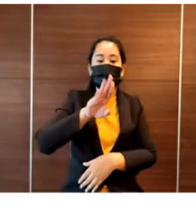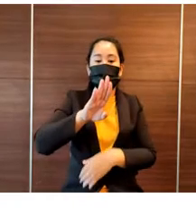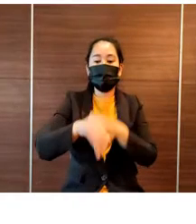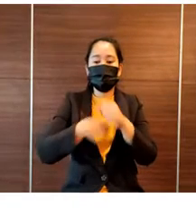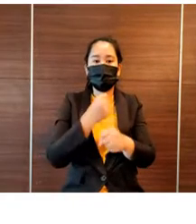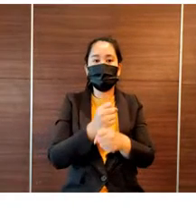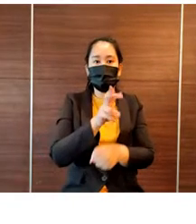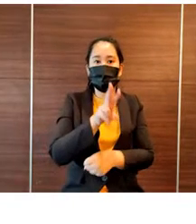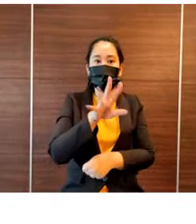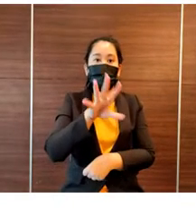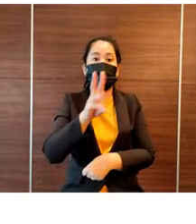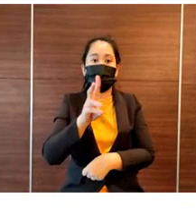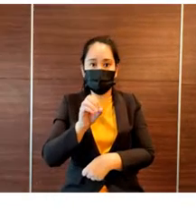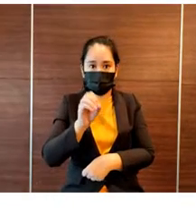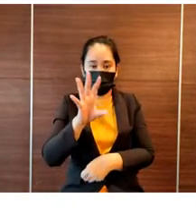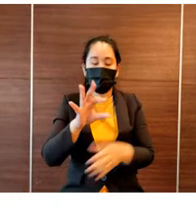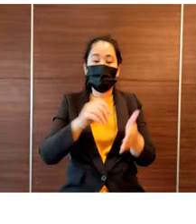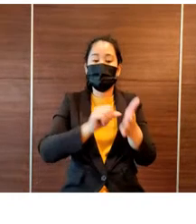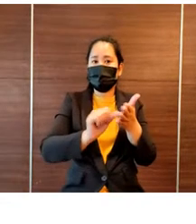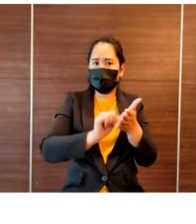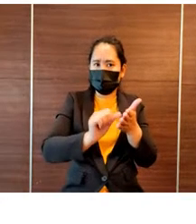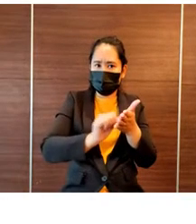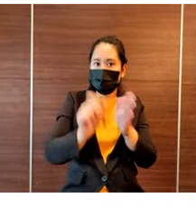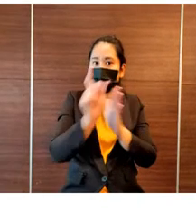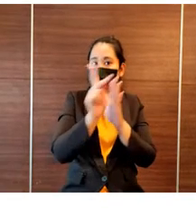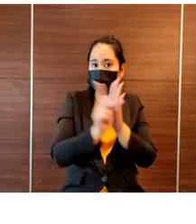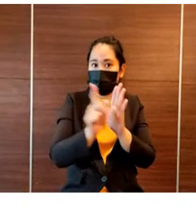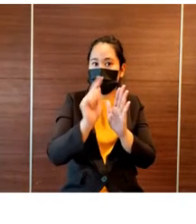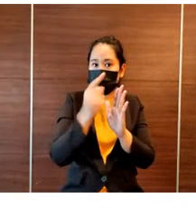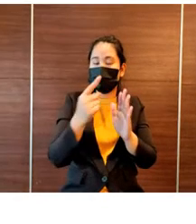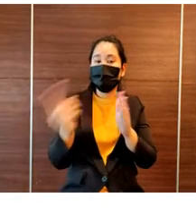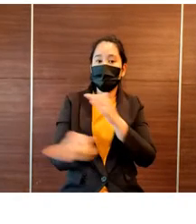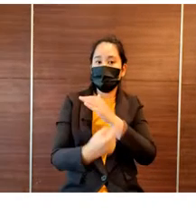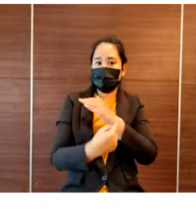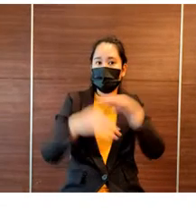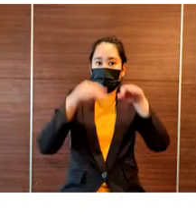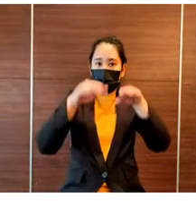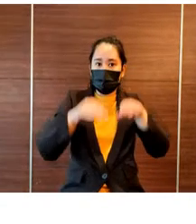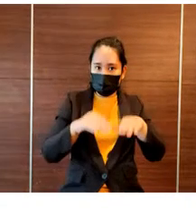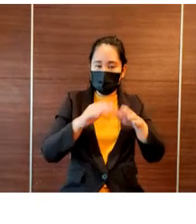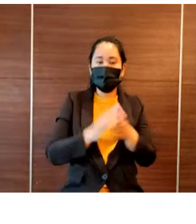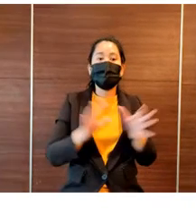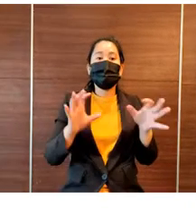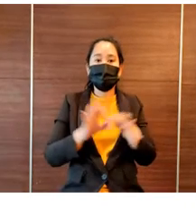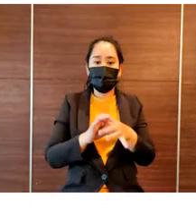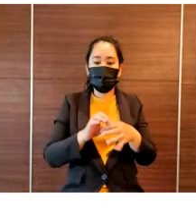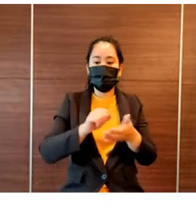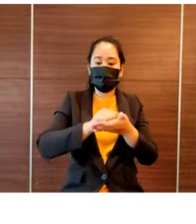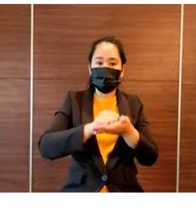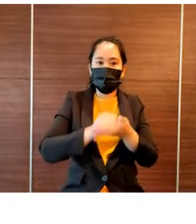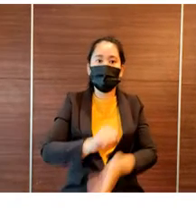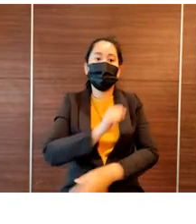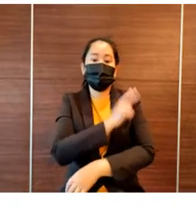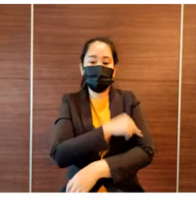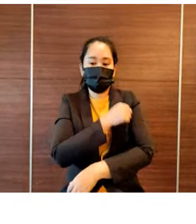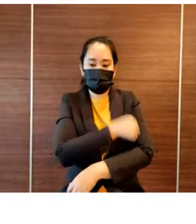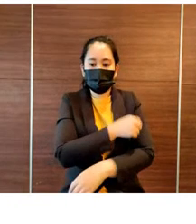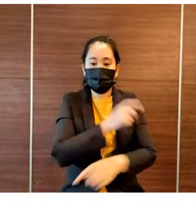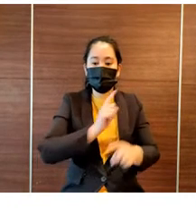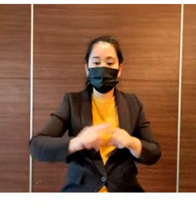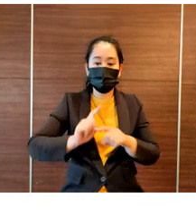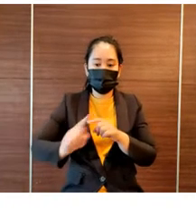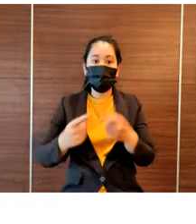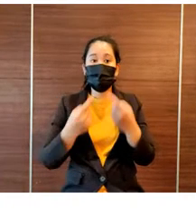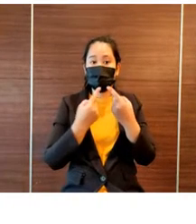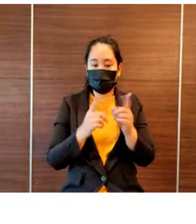จะมีการแก้ไขให้มีการลดโทษและให้ความสำคัญกับมาตรการทางด้านสาธารณสุขมากขึ้นแต่การ